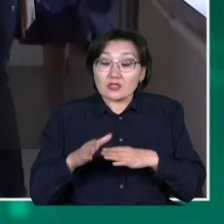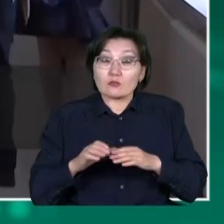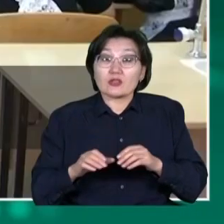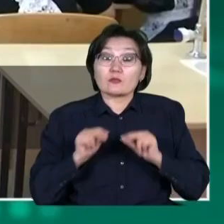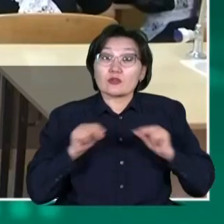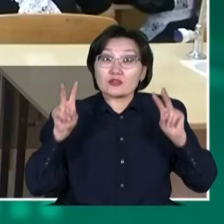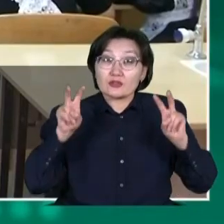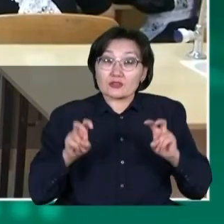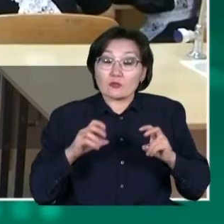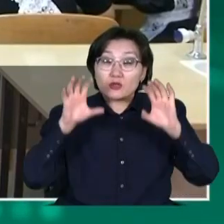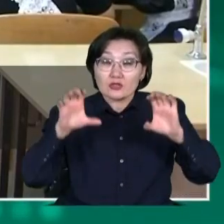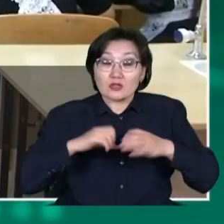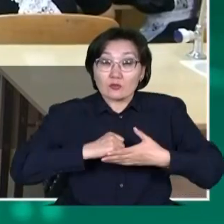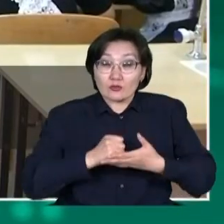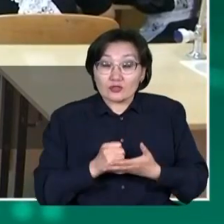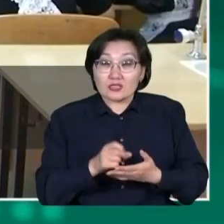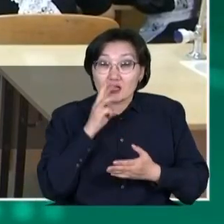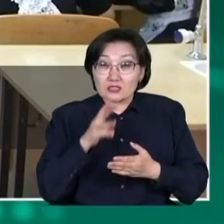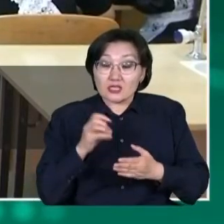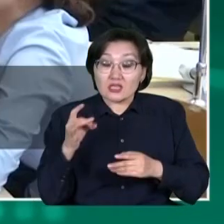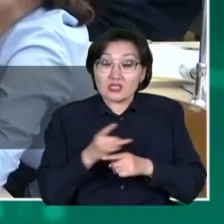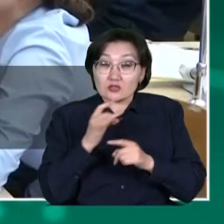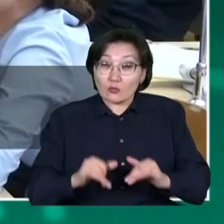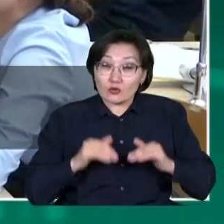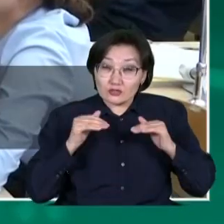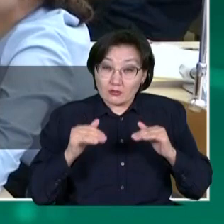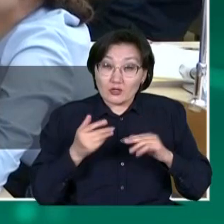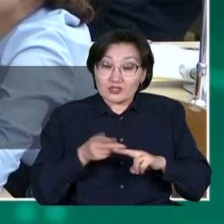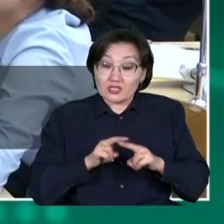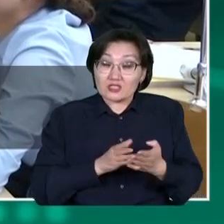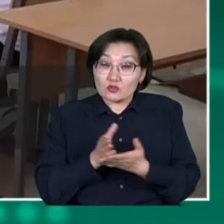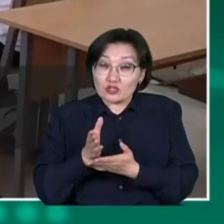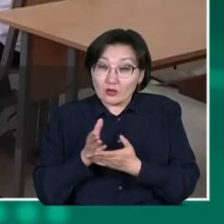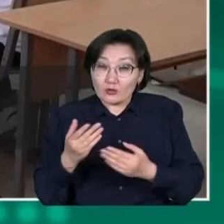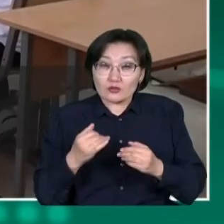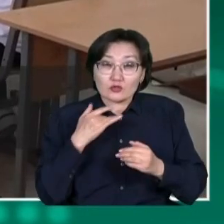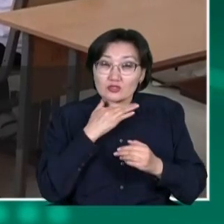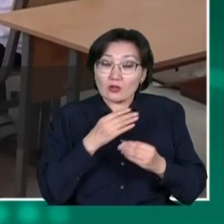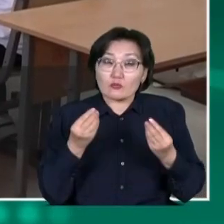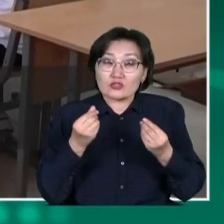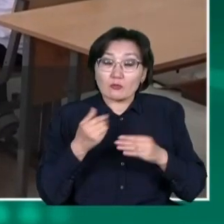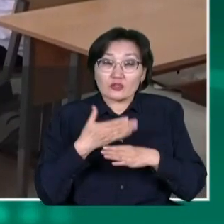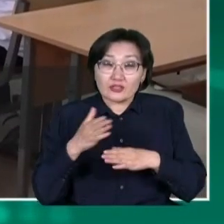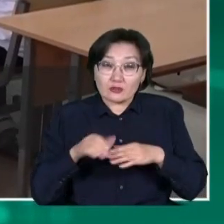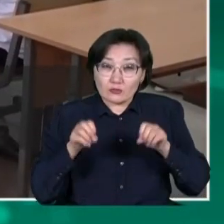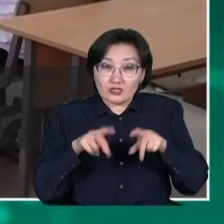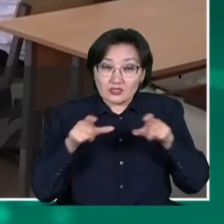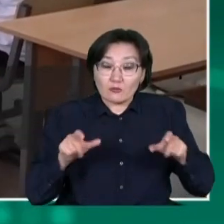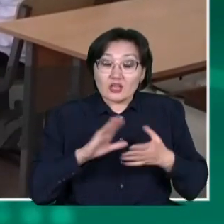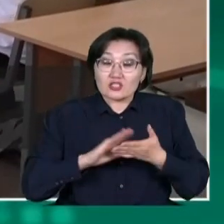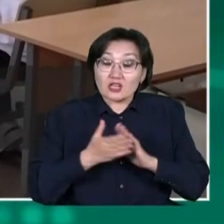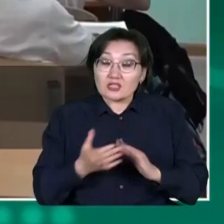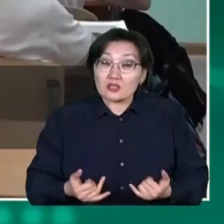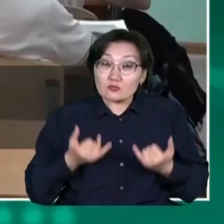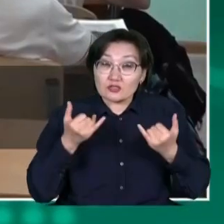қабылданып, олардың жалақы қысы 2 еседен артық өскенде айта кету керек. Аталған салаға осыншама қаражат бөлініп, мамандарға жағдай